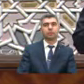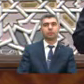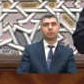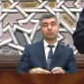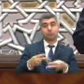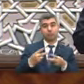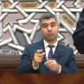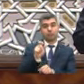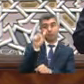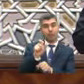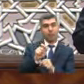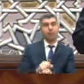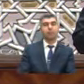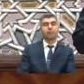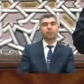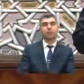للسيد النائب